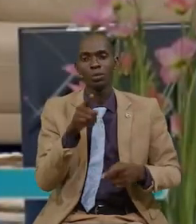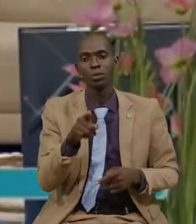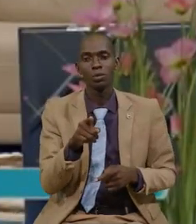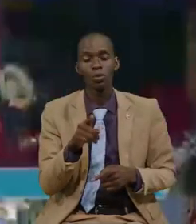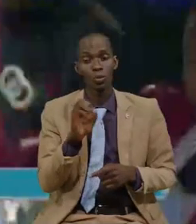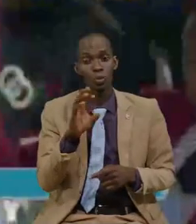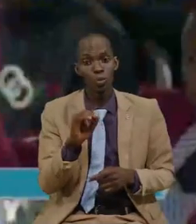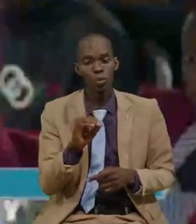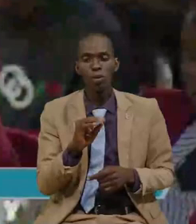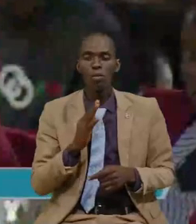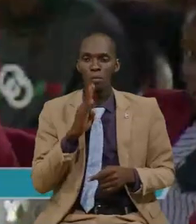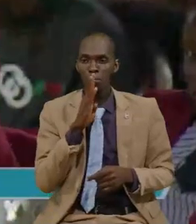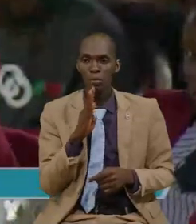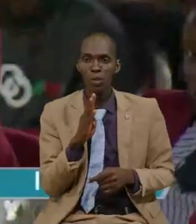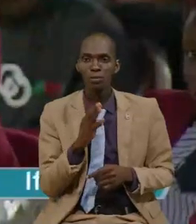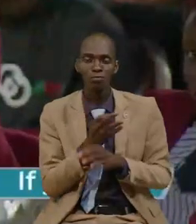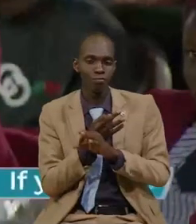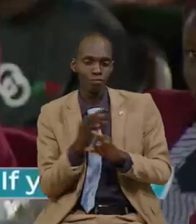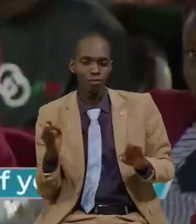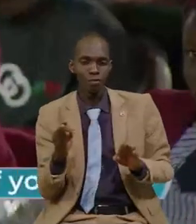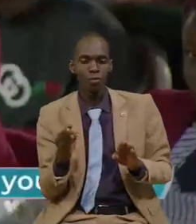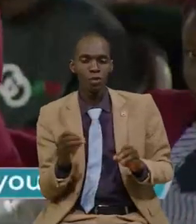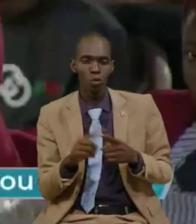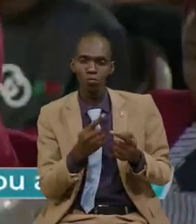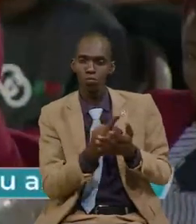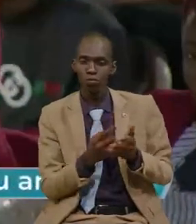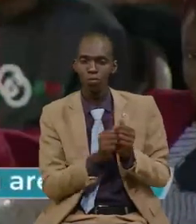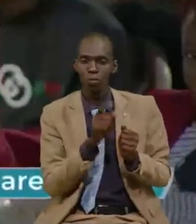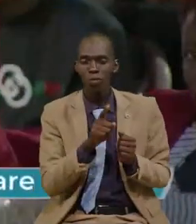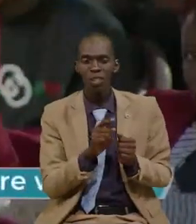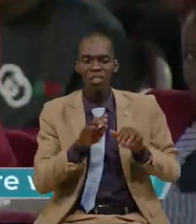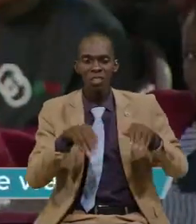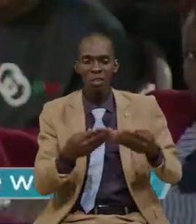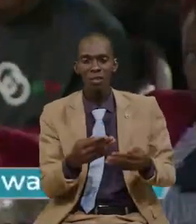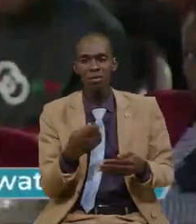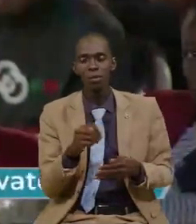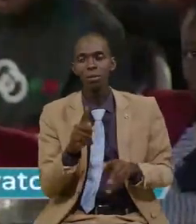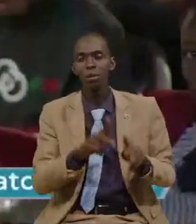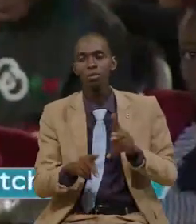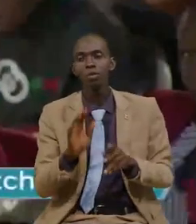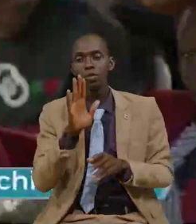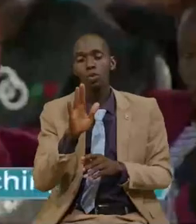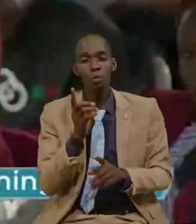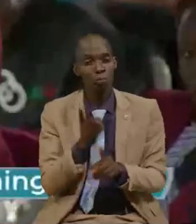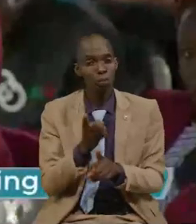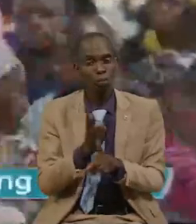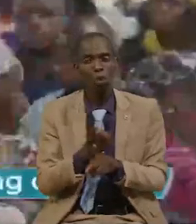offerte. Soyez libre de donner votre nom